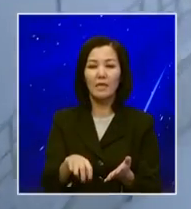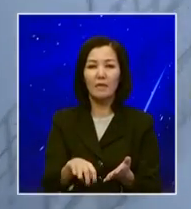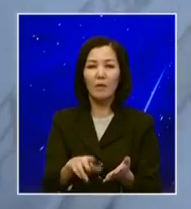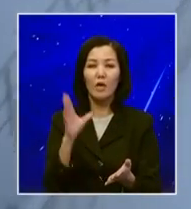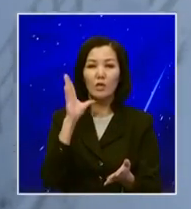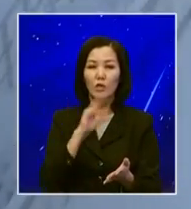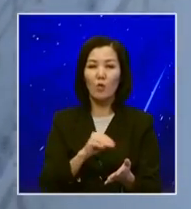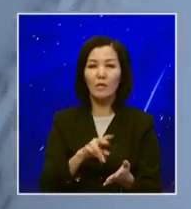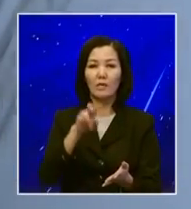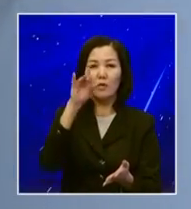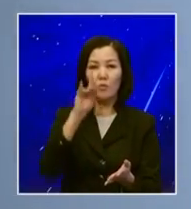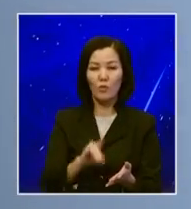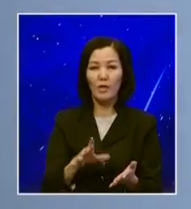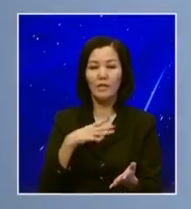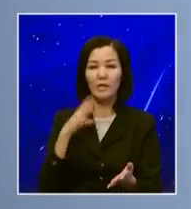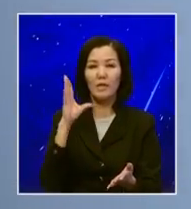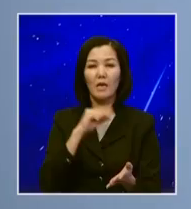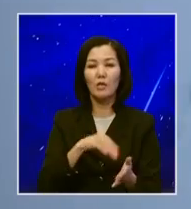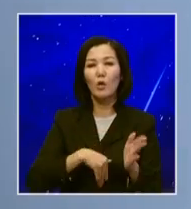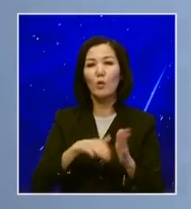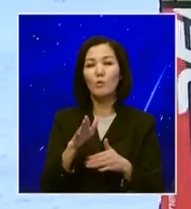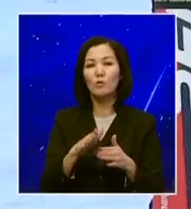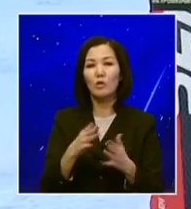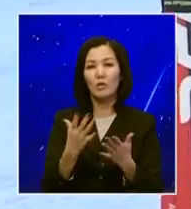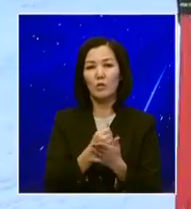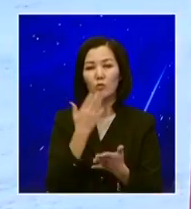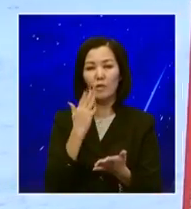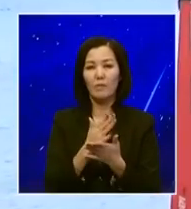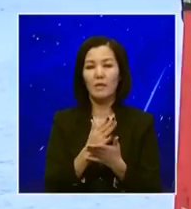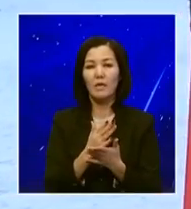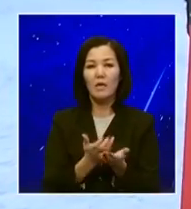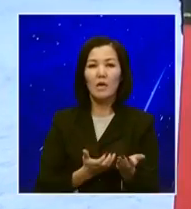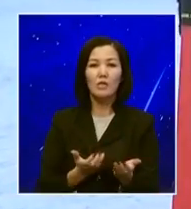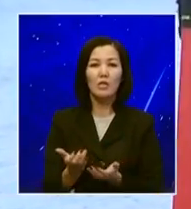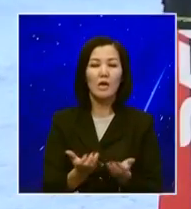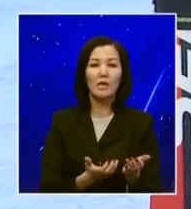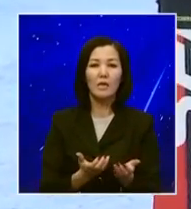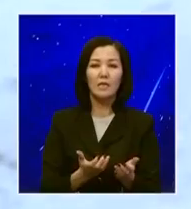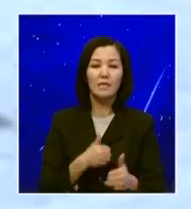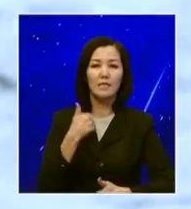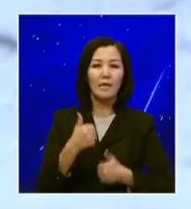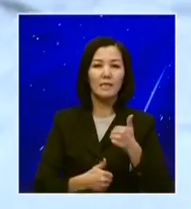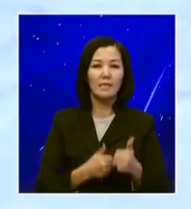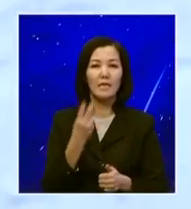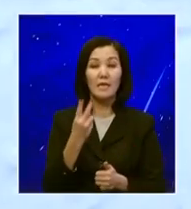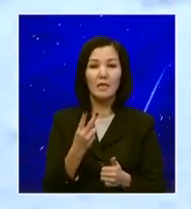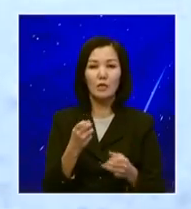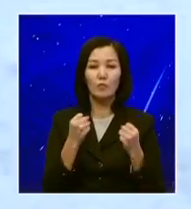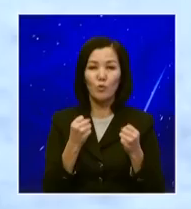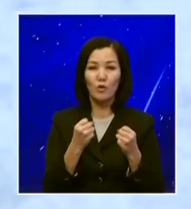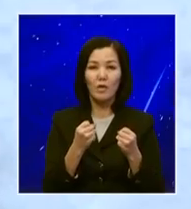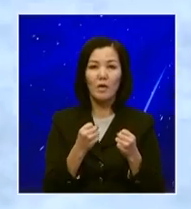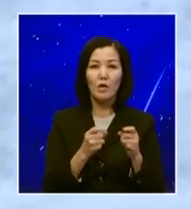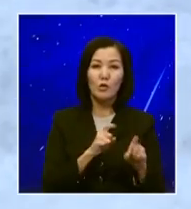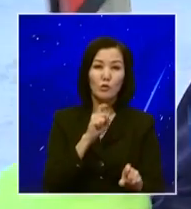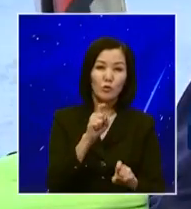қонады. Ол шаңғымен жүгіруде де өздік нәтиже көрсетіп жүр. Шаңғы қоссай спортын бұл екі спорт түрі. Бұл